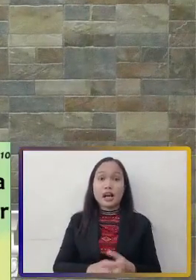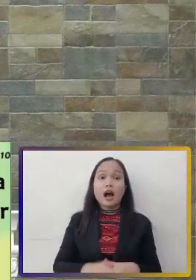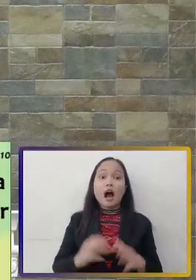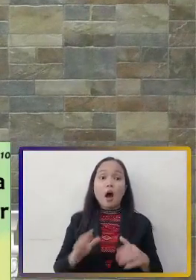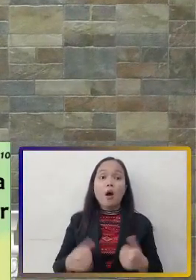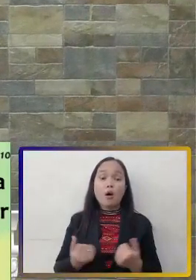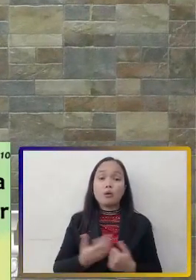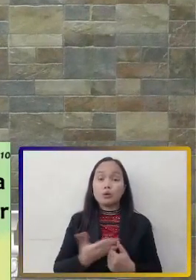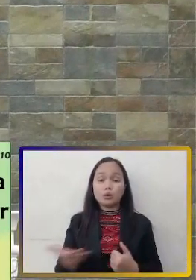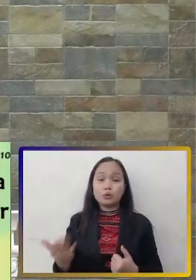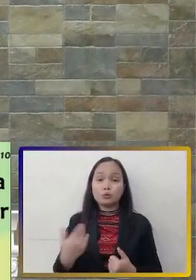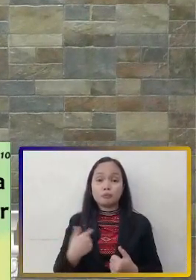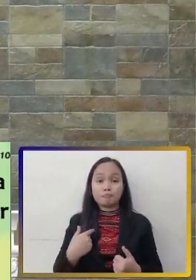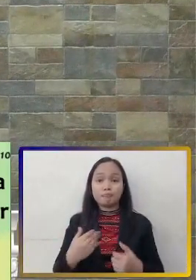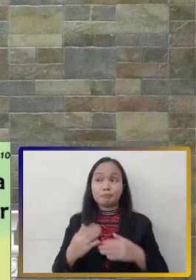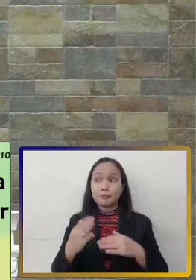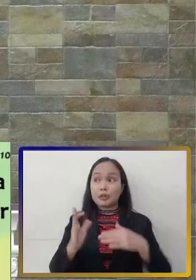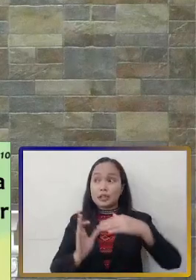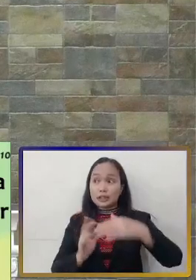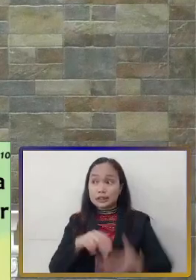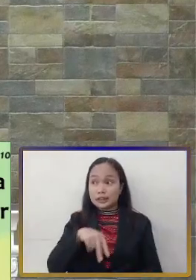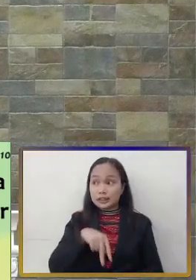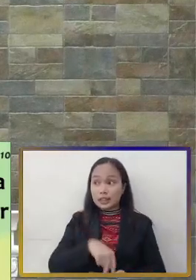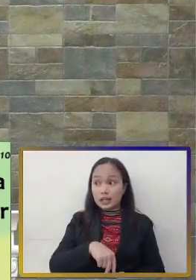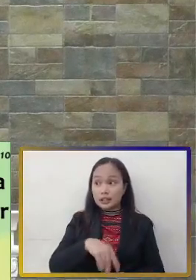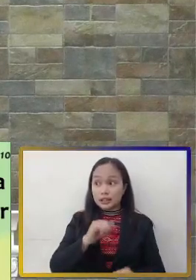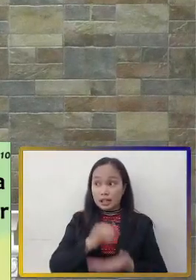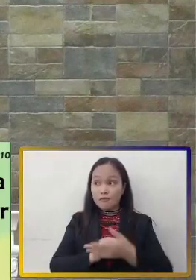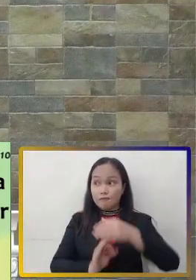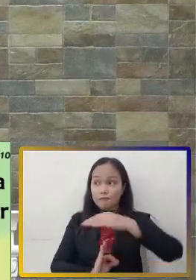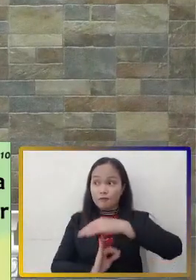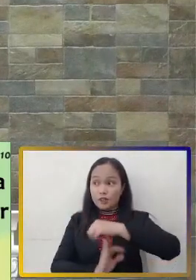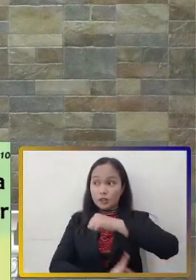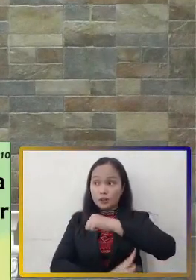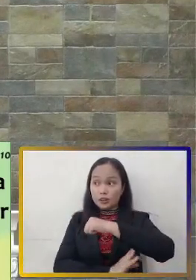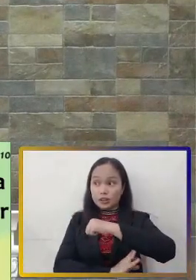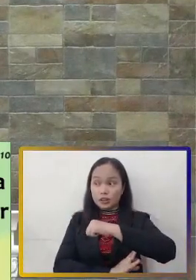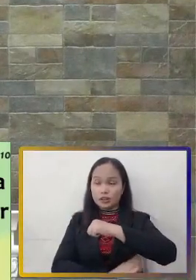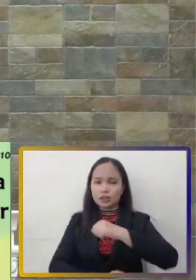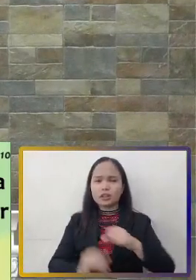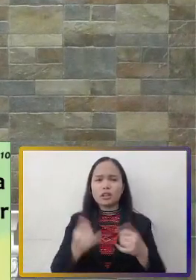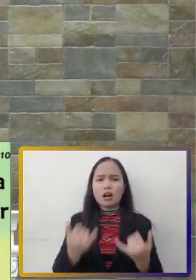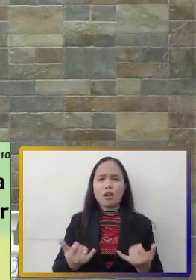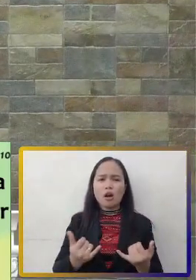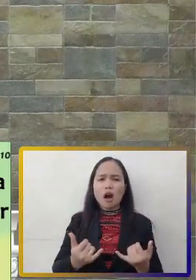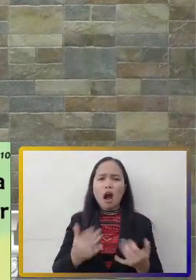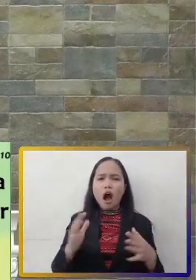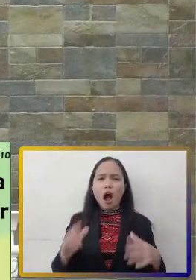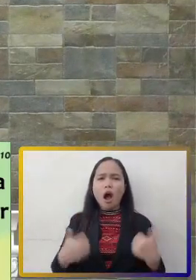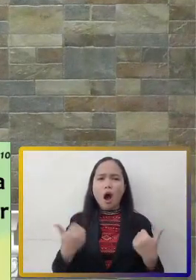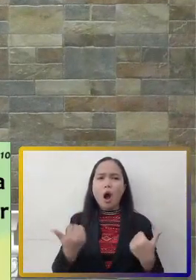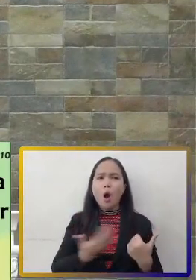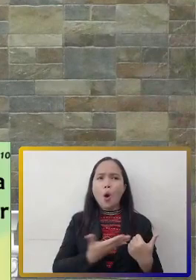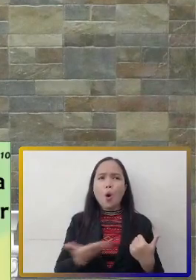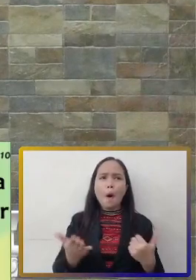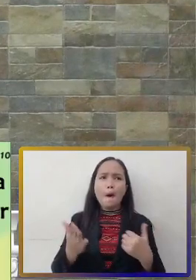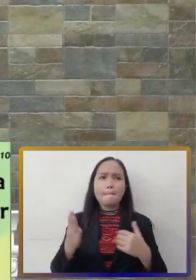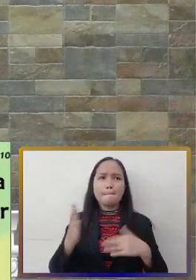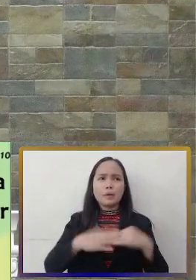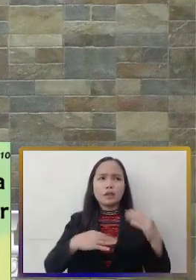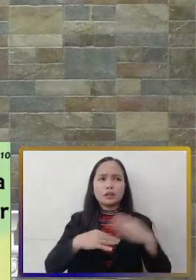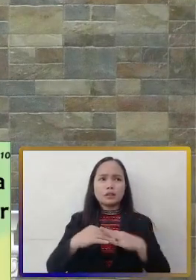yan. So the building now is yours. How you build depends on what is in your